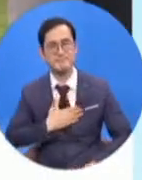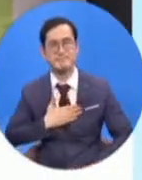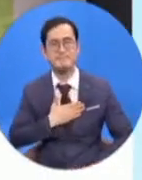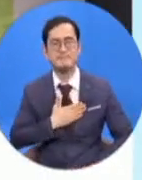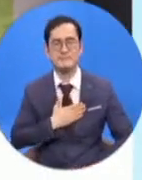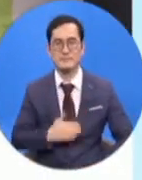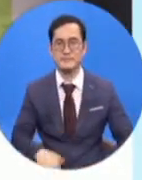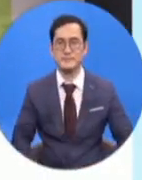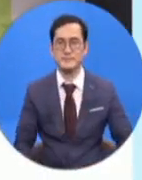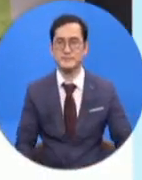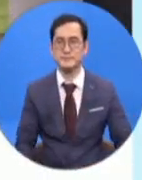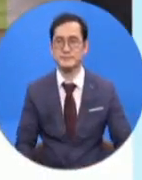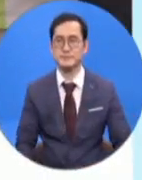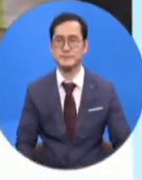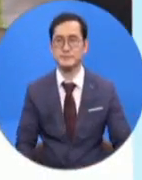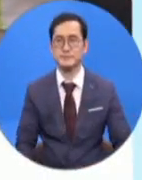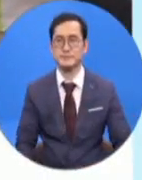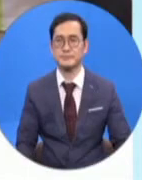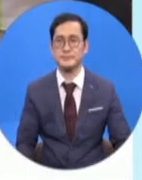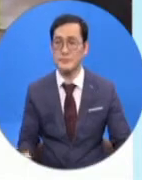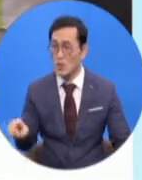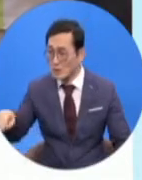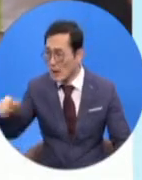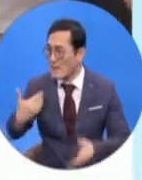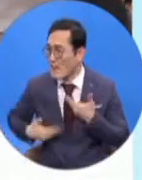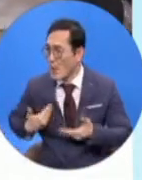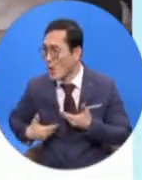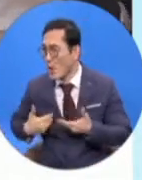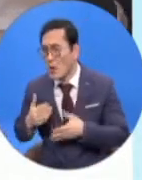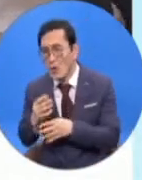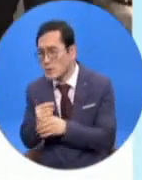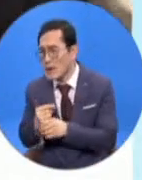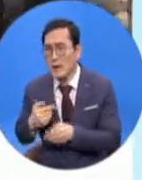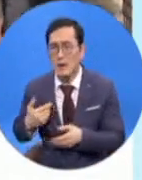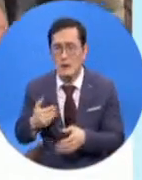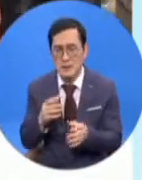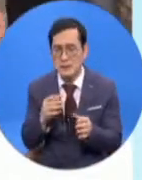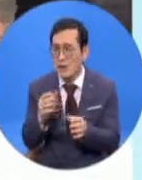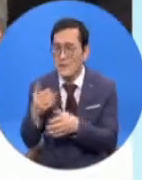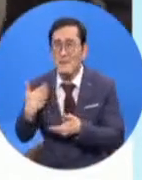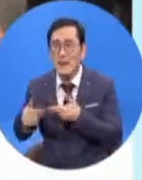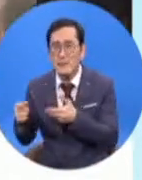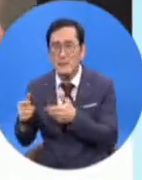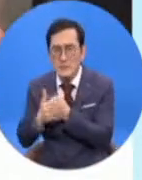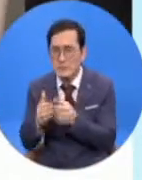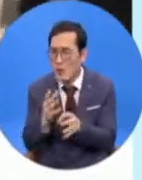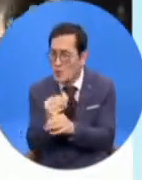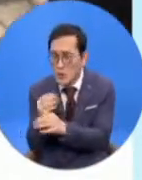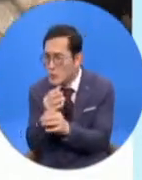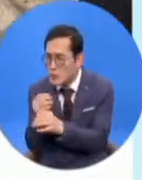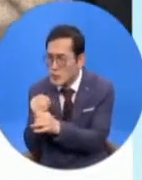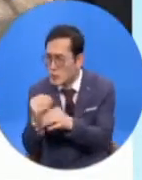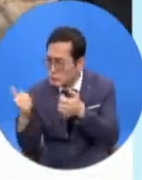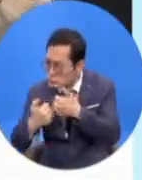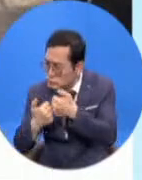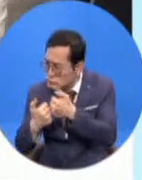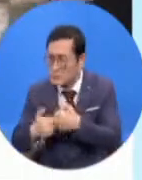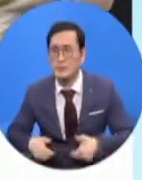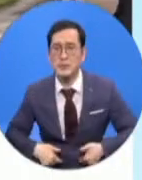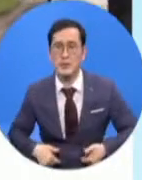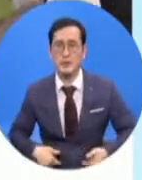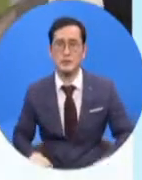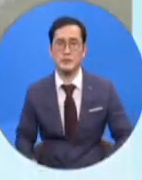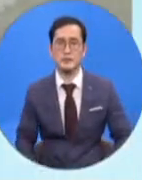상할 수 있다 그리고 후보들의 일정이나 준비과정 이런 부분을 좀 검토하는 것도 필요하기 때문에 논의와 토의가 필요하다고 봅니다 근데 지금 들어보니까